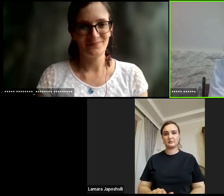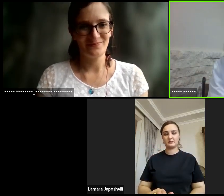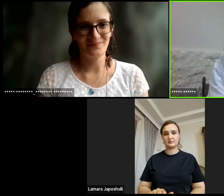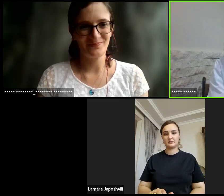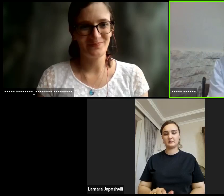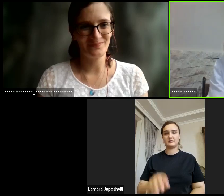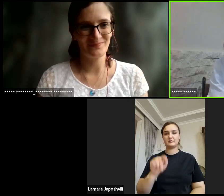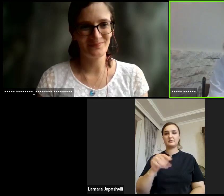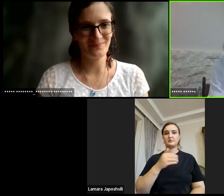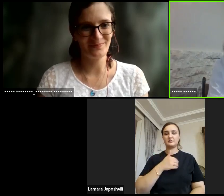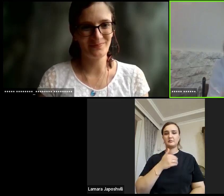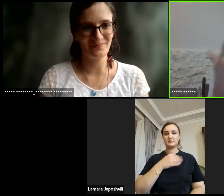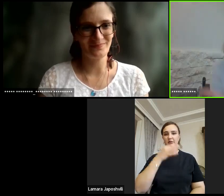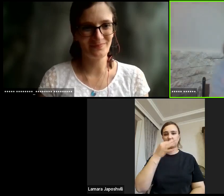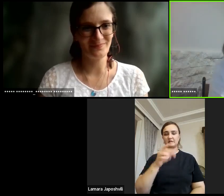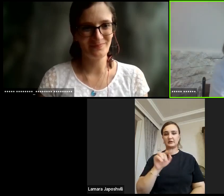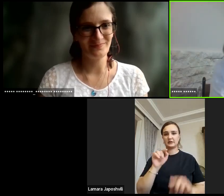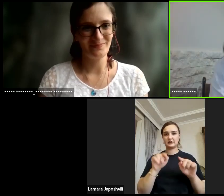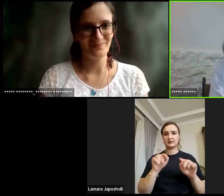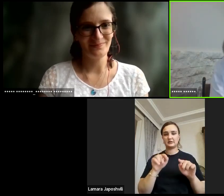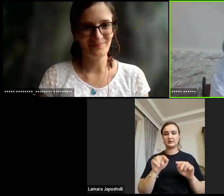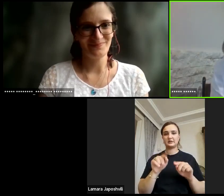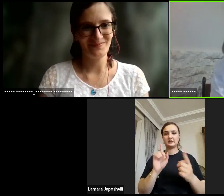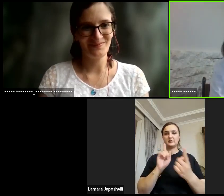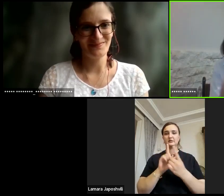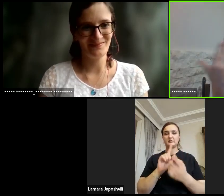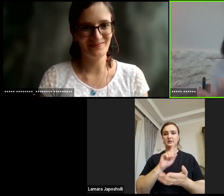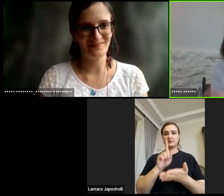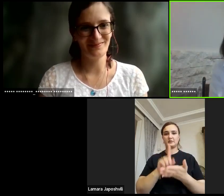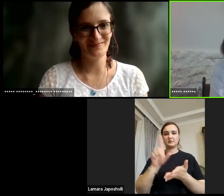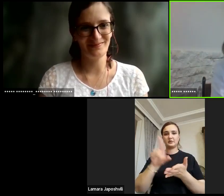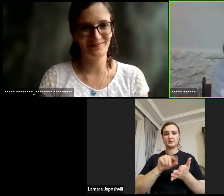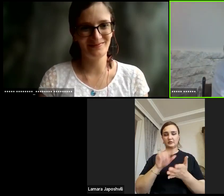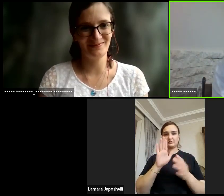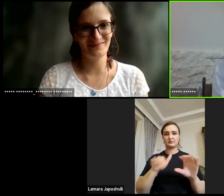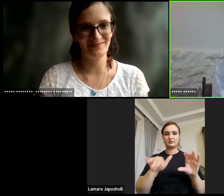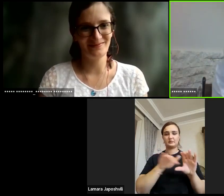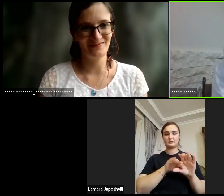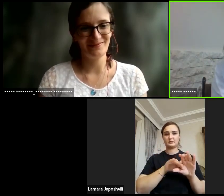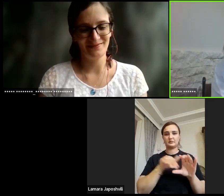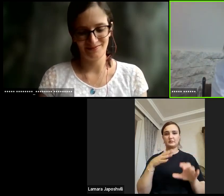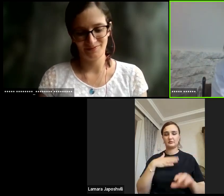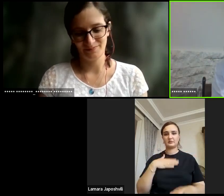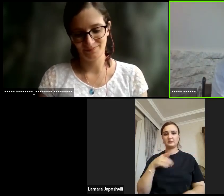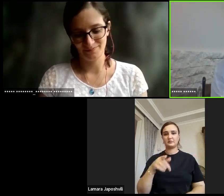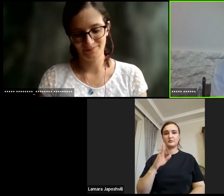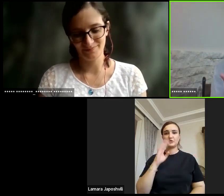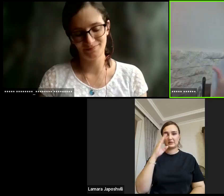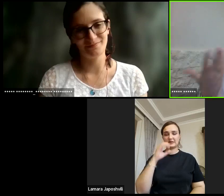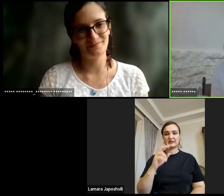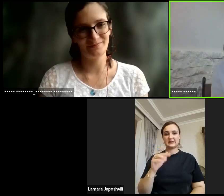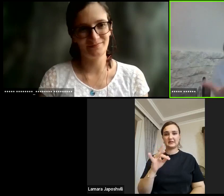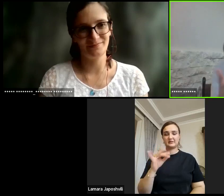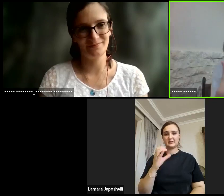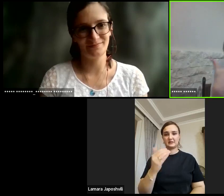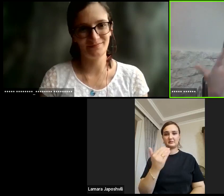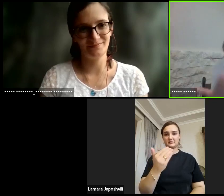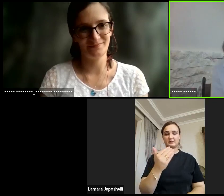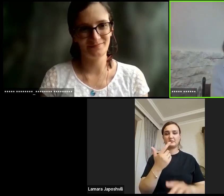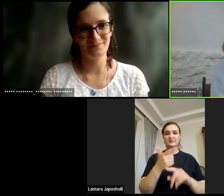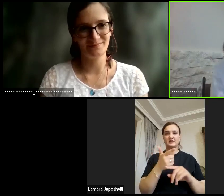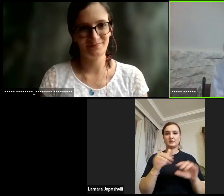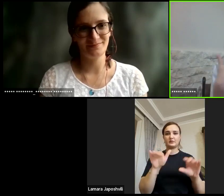აქვე მინდა გითხრათ, რომ ეს შეხვედრა აუცილებლად შეინახება ჩვენს მშობლის სკივრის გვერდზე,